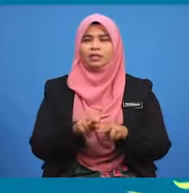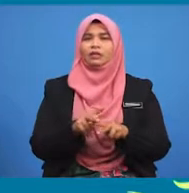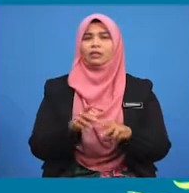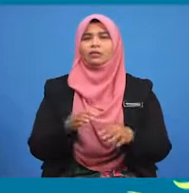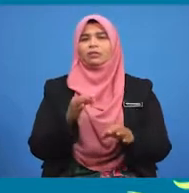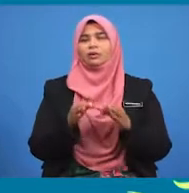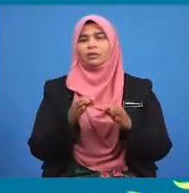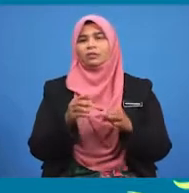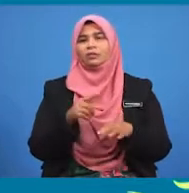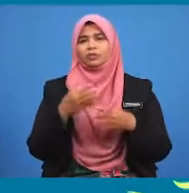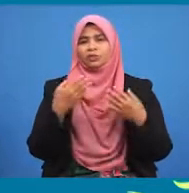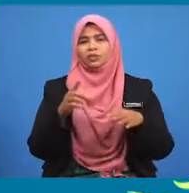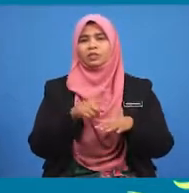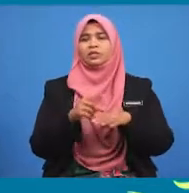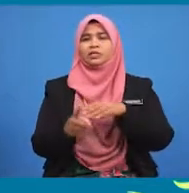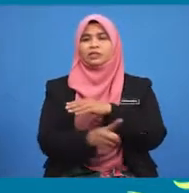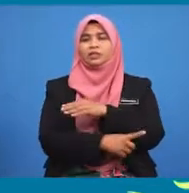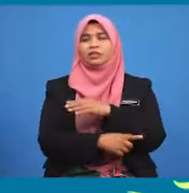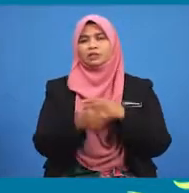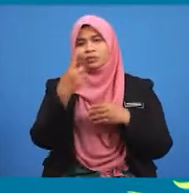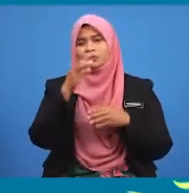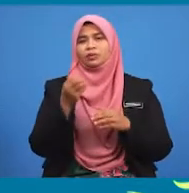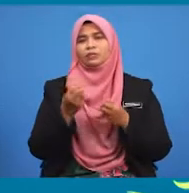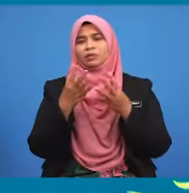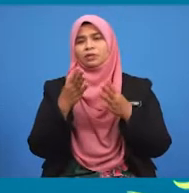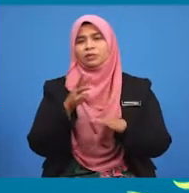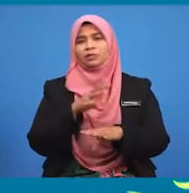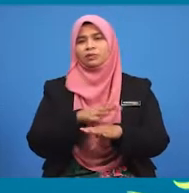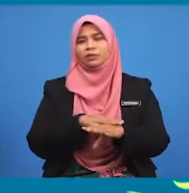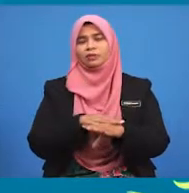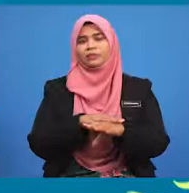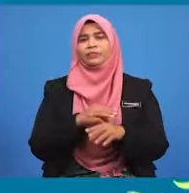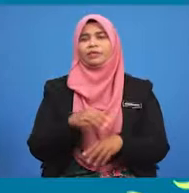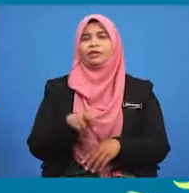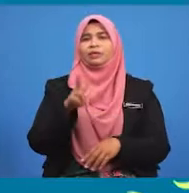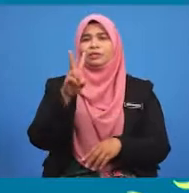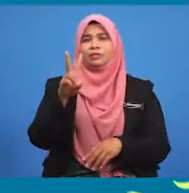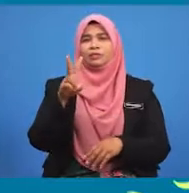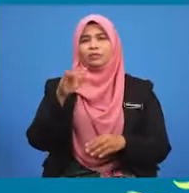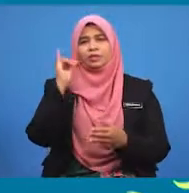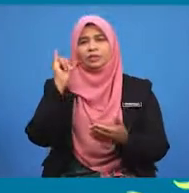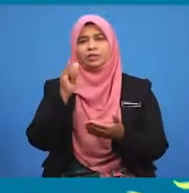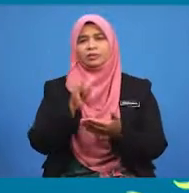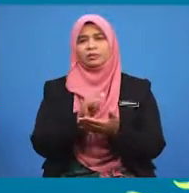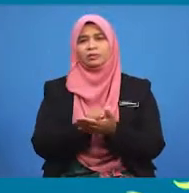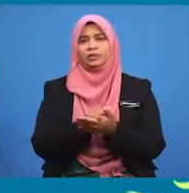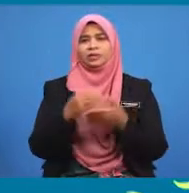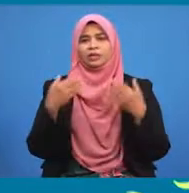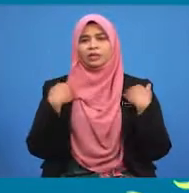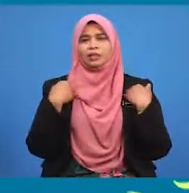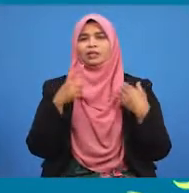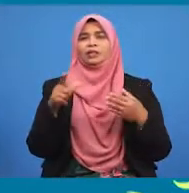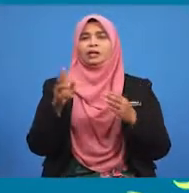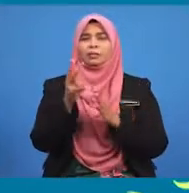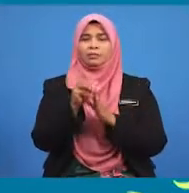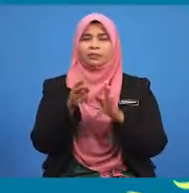neraka untuk beberapa waktu. Yang kedua, iman adalah membenarkan apa yang